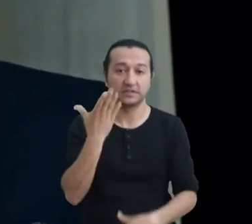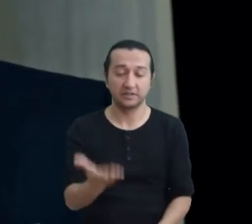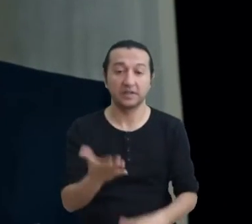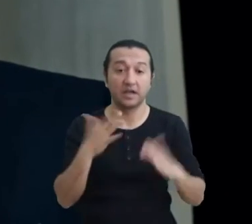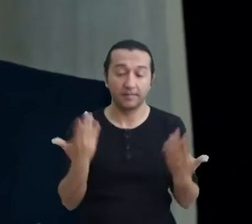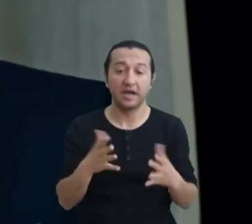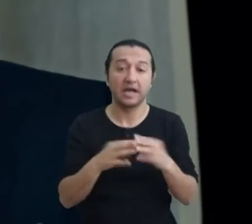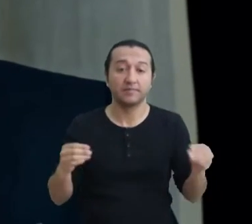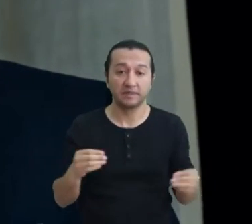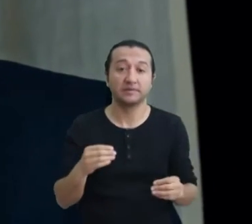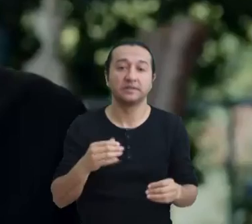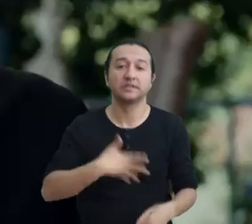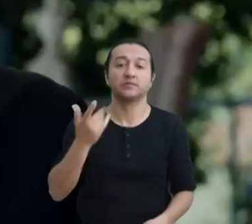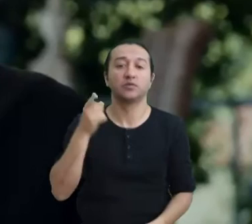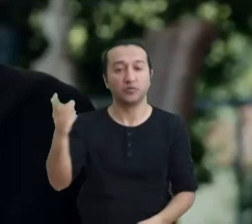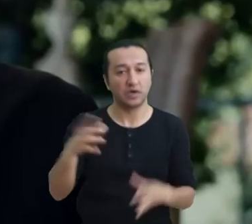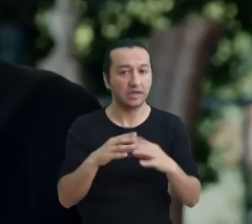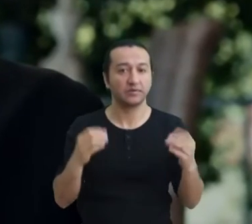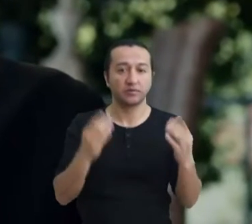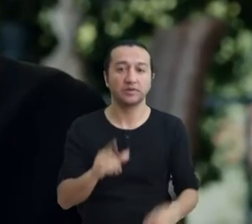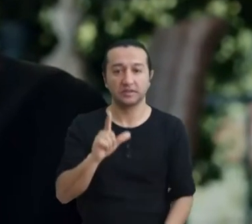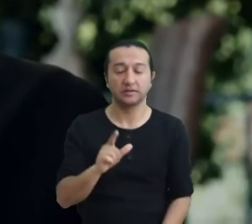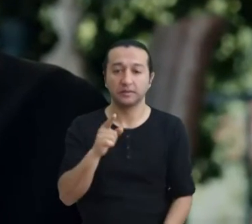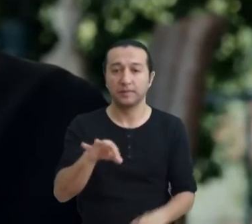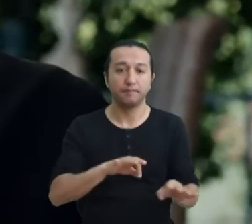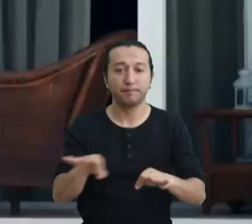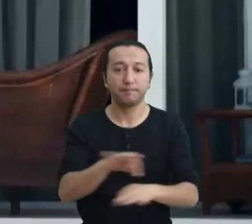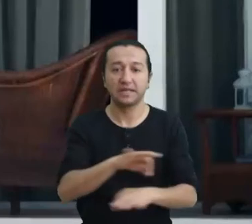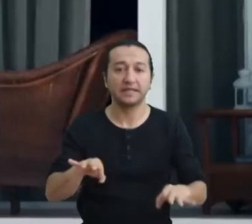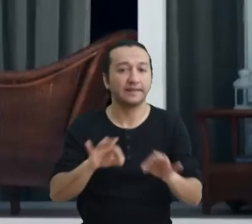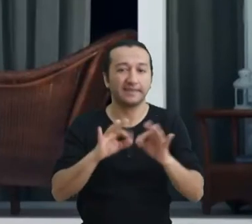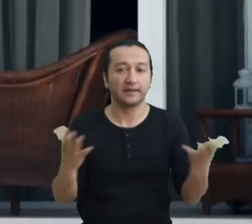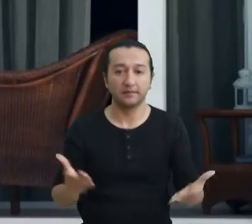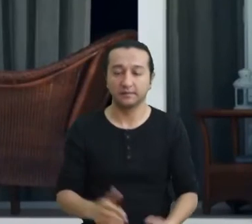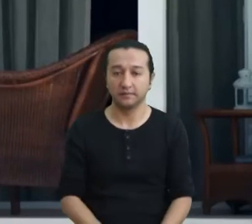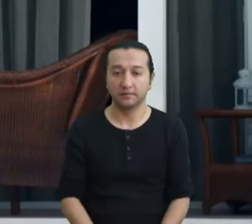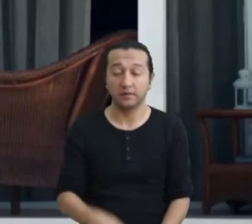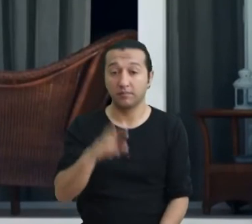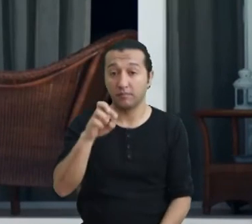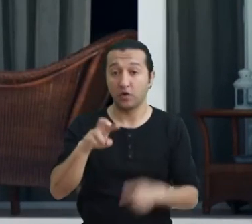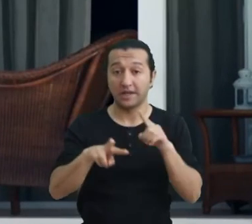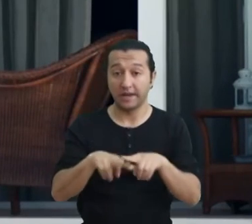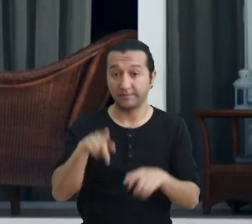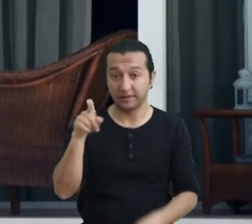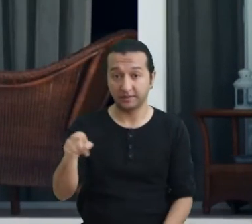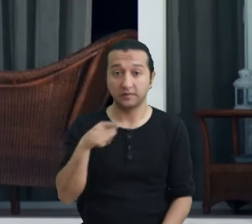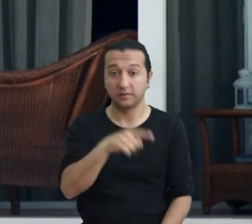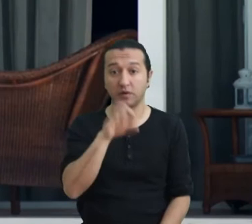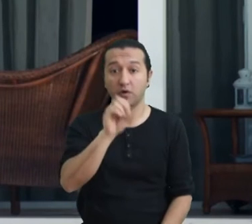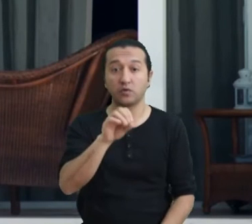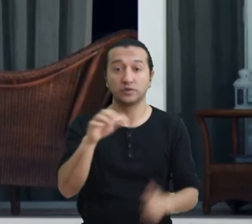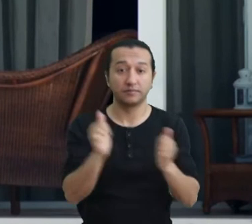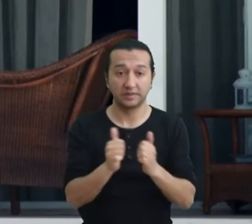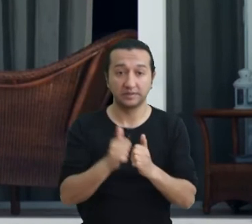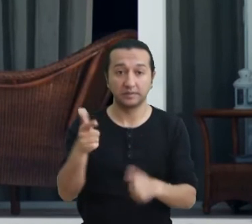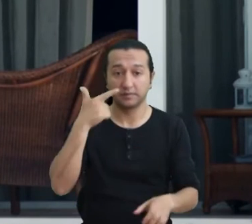Ama artık kaybetme sırası onda. Planın nedir? Polat Alemdar, hoca ile